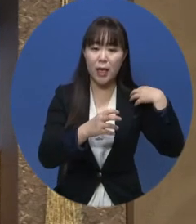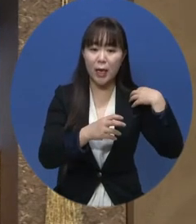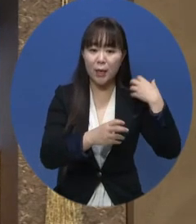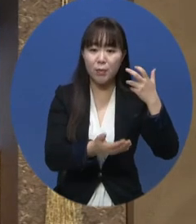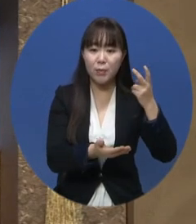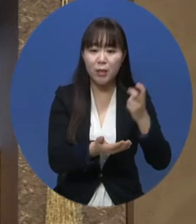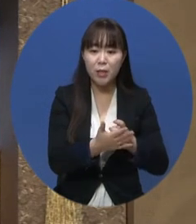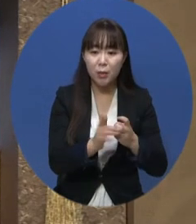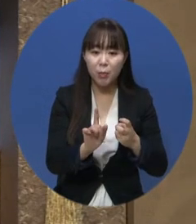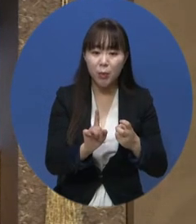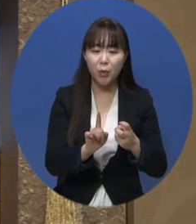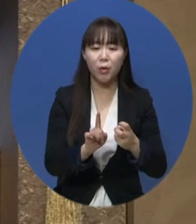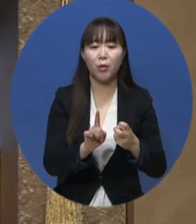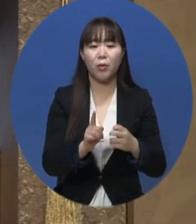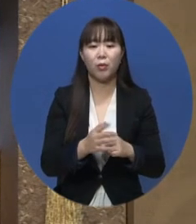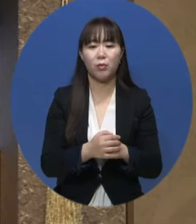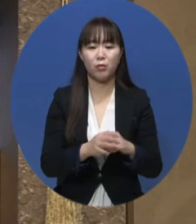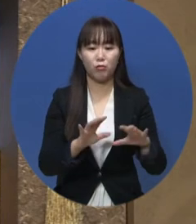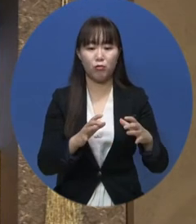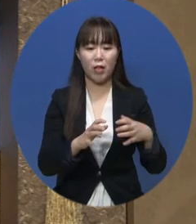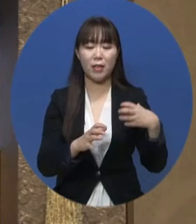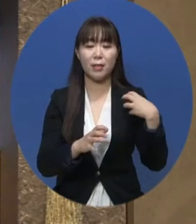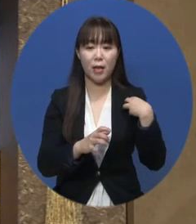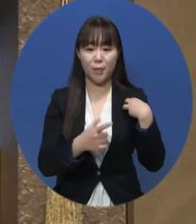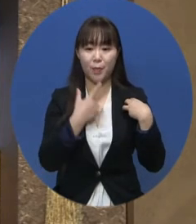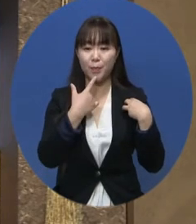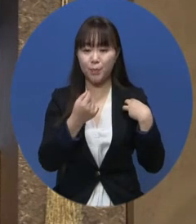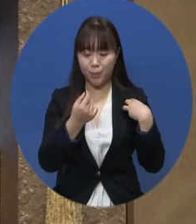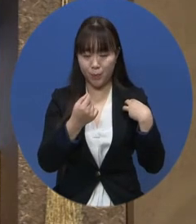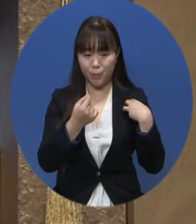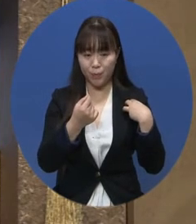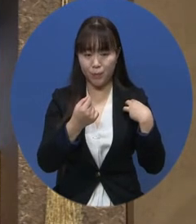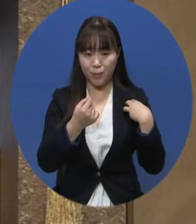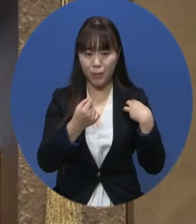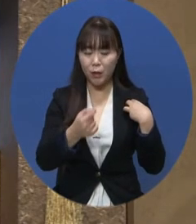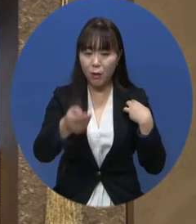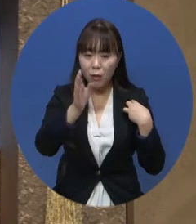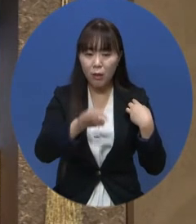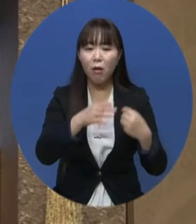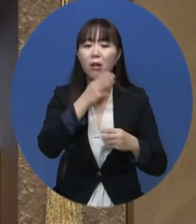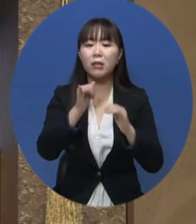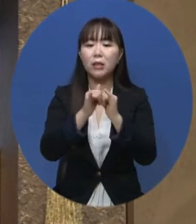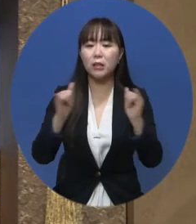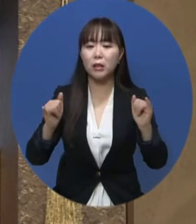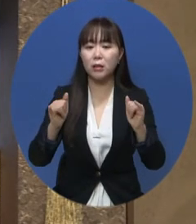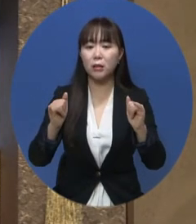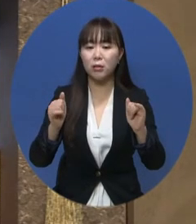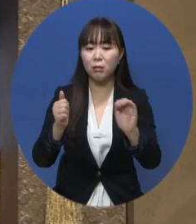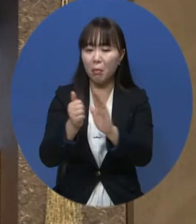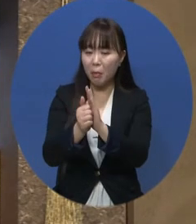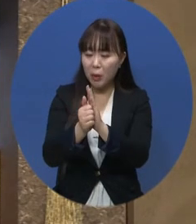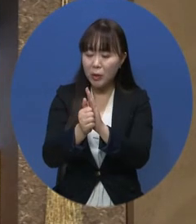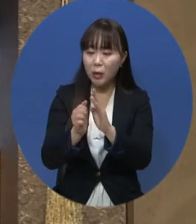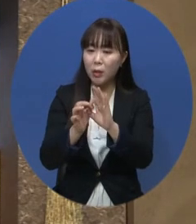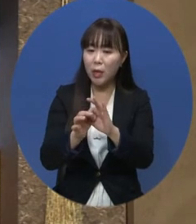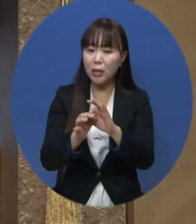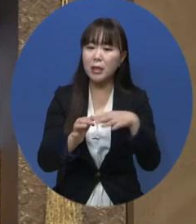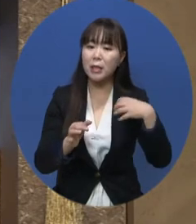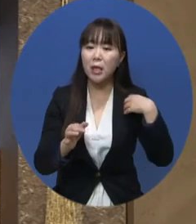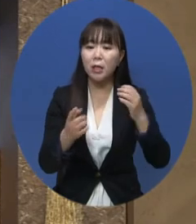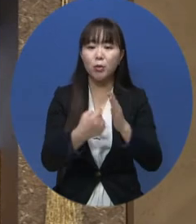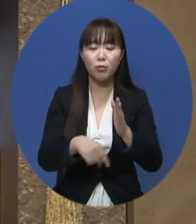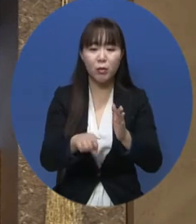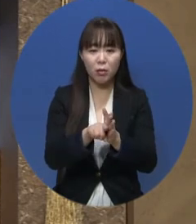것은 네. 국가가 책임을 지는 겁니다. 그렇죠. 그런데 이 어르신들을 모시는 거에 대한 그 책임을